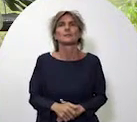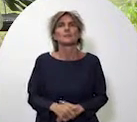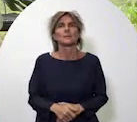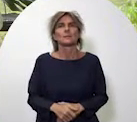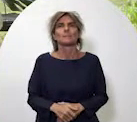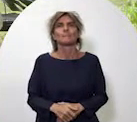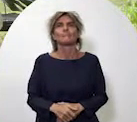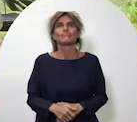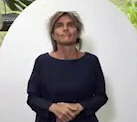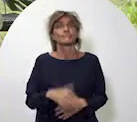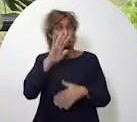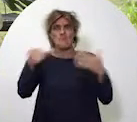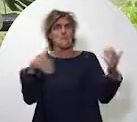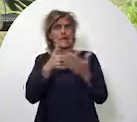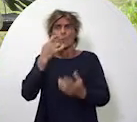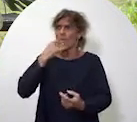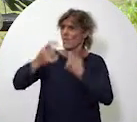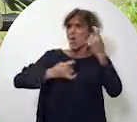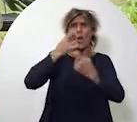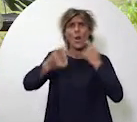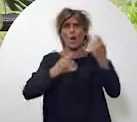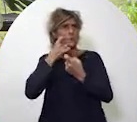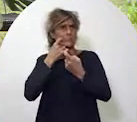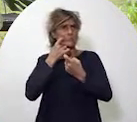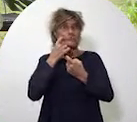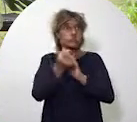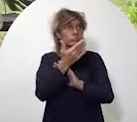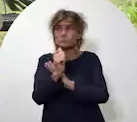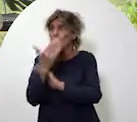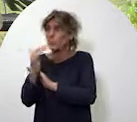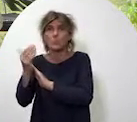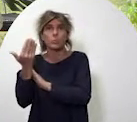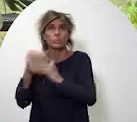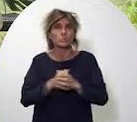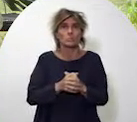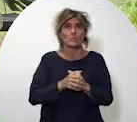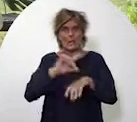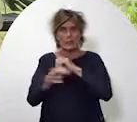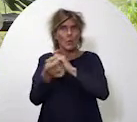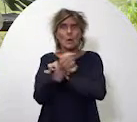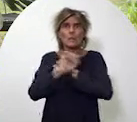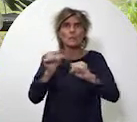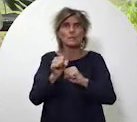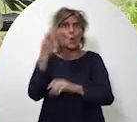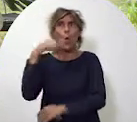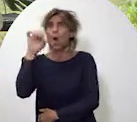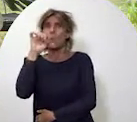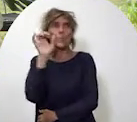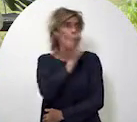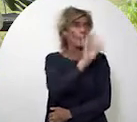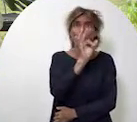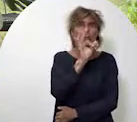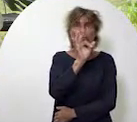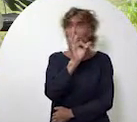bien difficile partout la violence s'est installée un peu plus encore le terrorisme en france